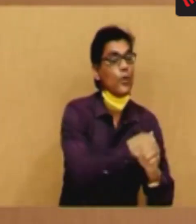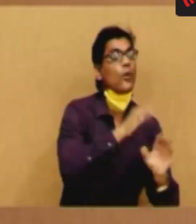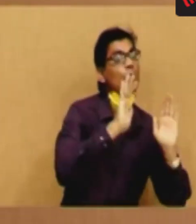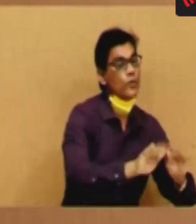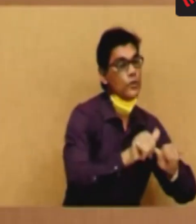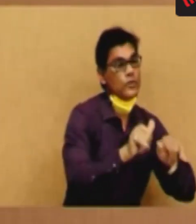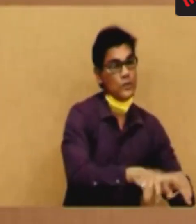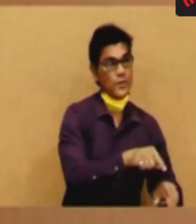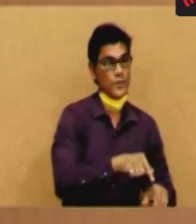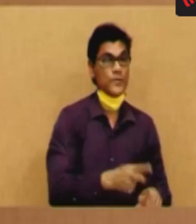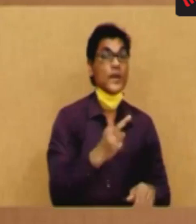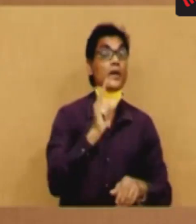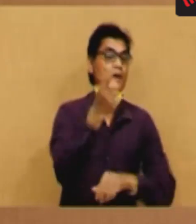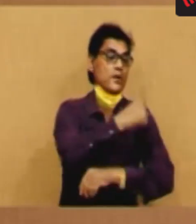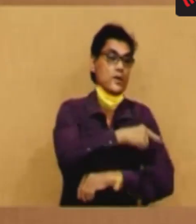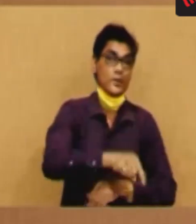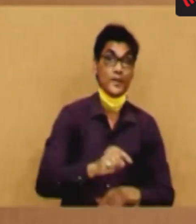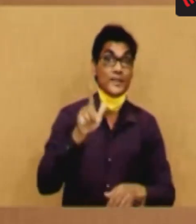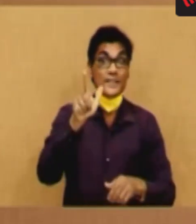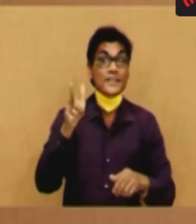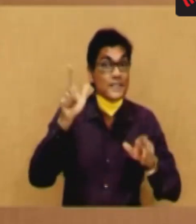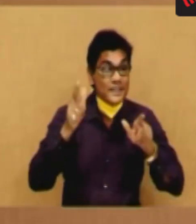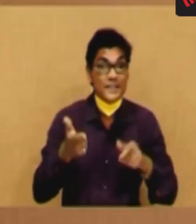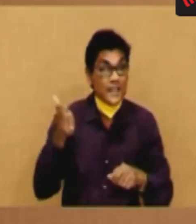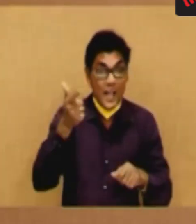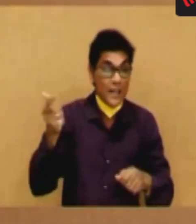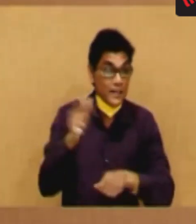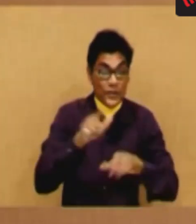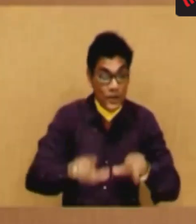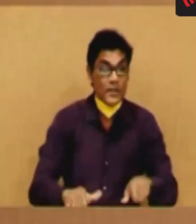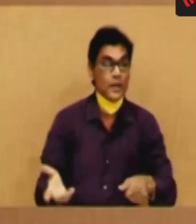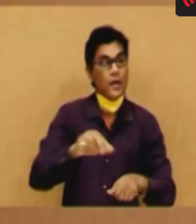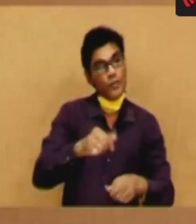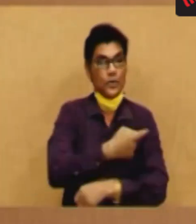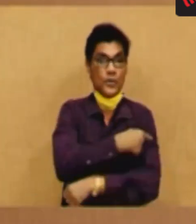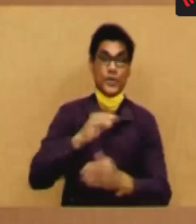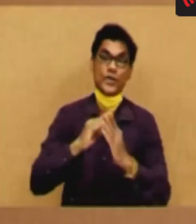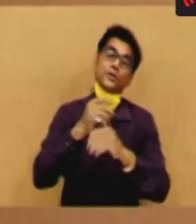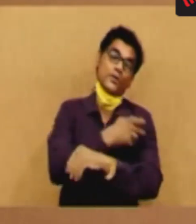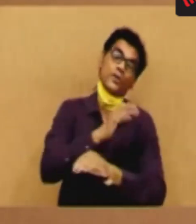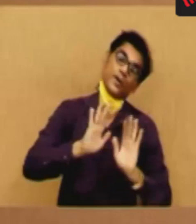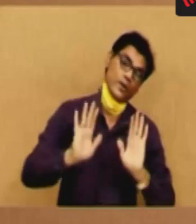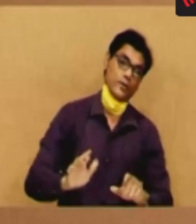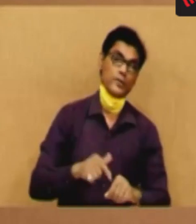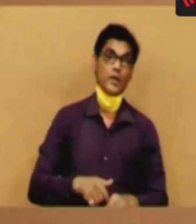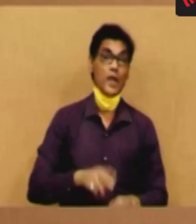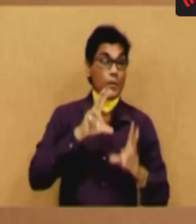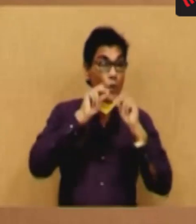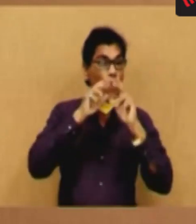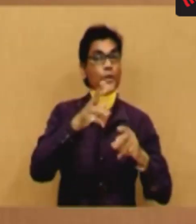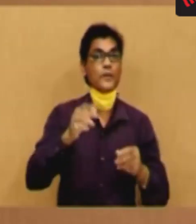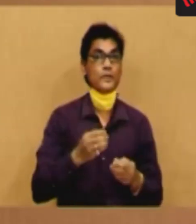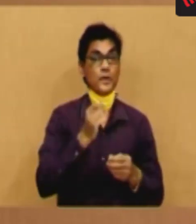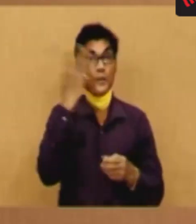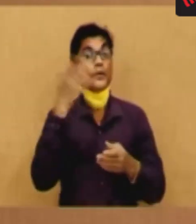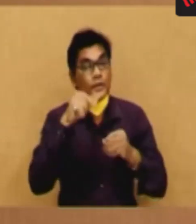ଏବଂ କୁହାଯାଉଛି ଯେ 21 ଦିନ ପରେ 7 ଦିନ ସେମାନେ ନିଜ ଘରେ କ୍ୱାରେଣ୍ଟାଇନ୍ରେ ରହିବେ। ଏପର୍ଯ୍ୟନ୍ତ ଆମେ କଥା ହେଇନେ ବିଶେଷ